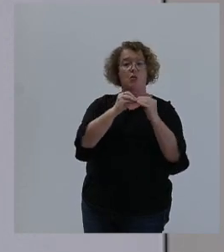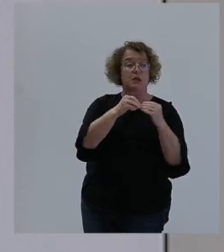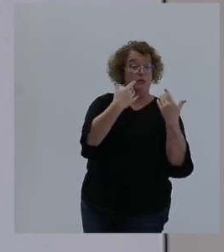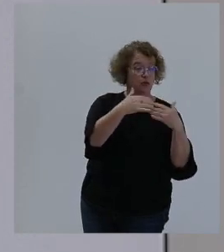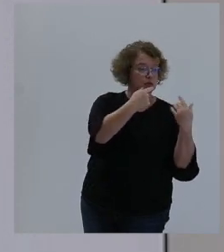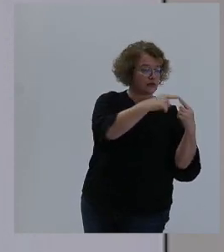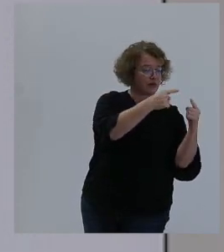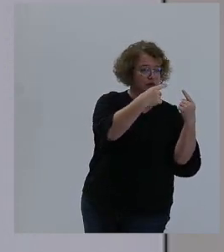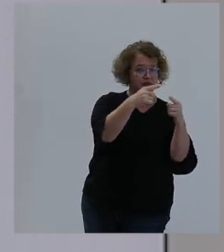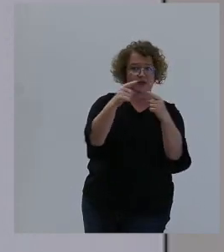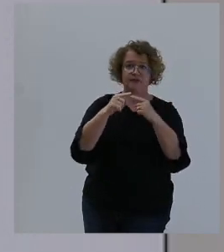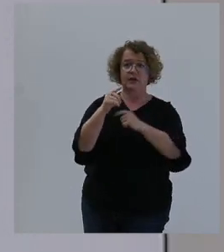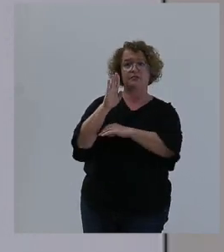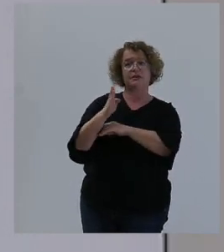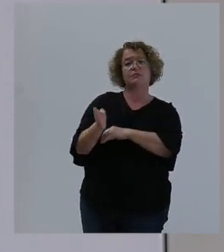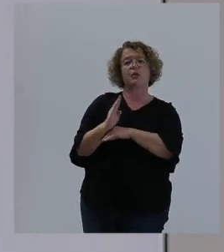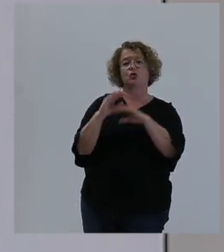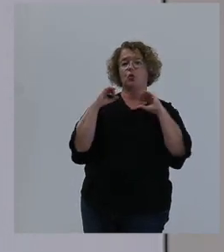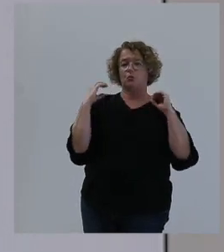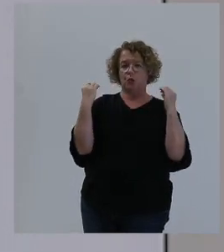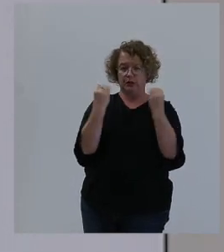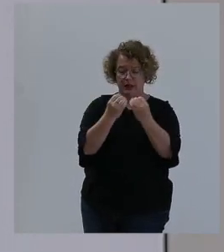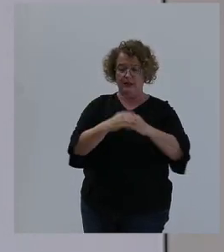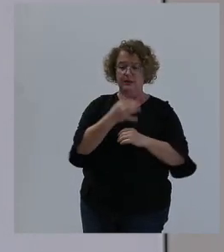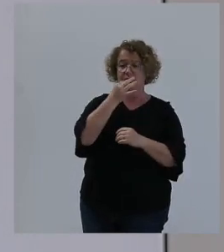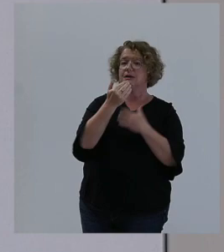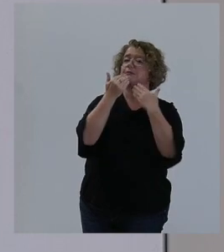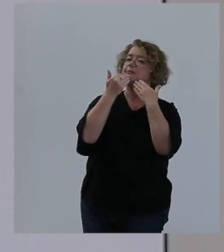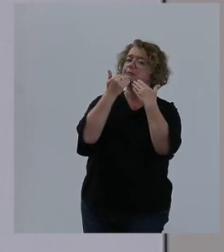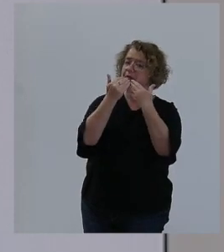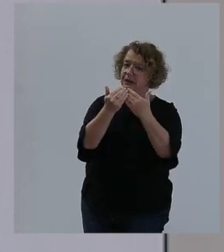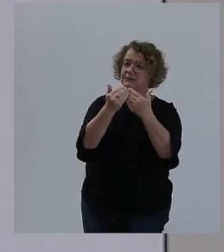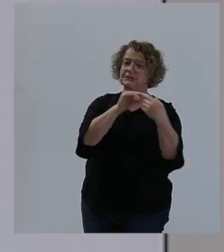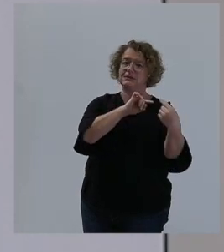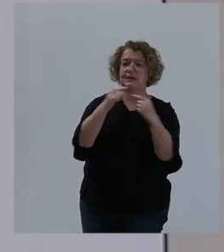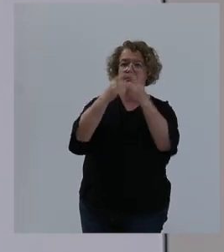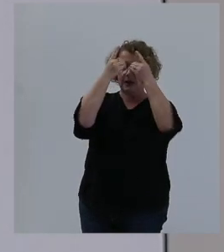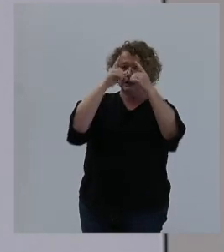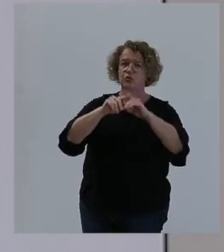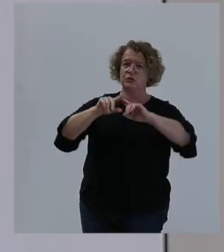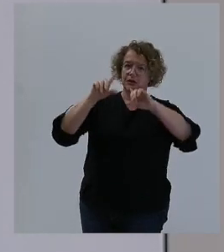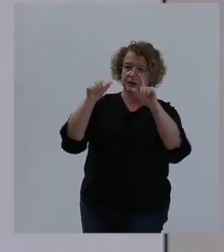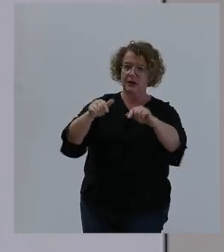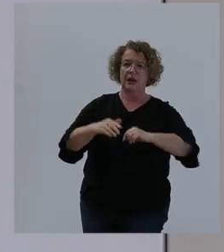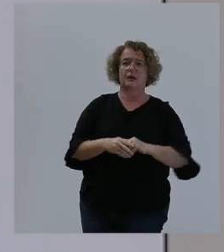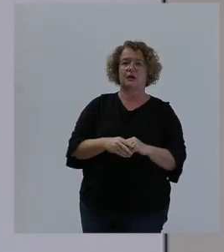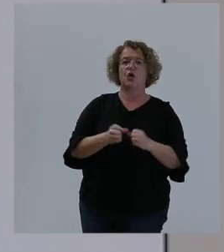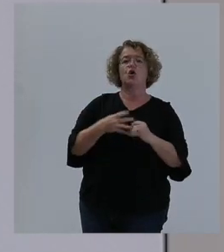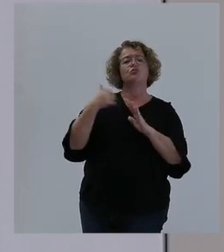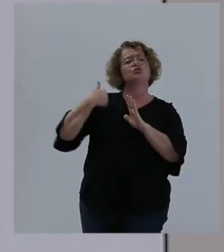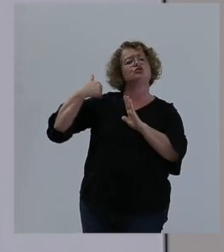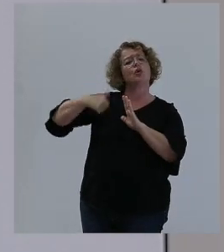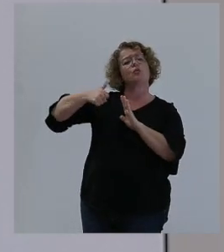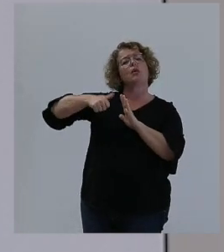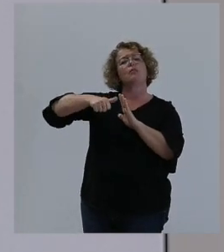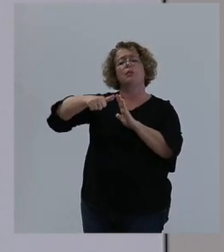problématiques auxquelles est confrontée Bordeaux-Montaigne. Nous tenons à vous remercier d'avoir ainsi contribué au débat démocratique. Ces mois de campagne nous